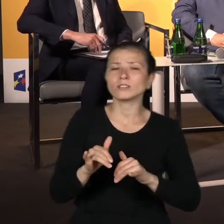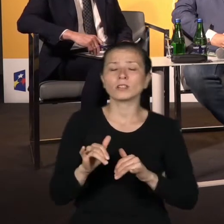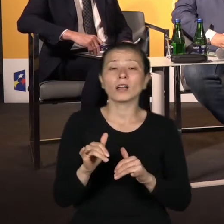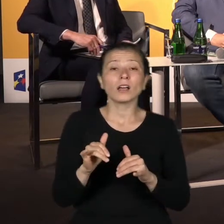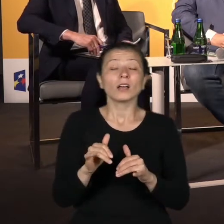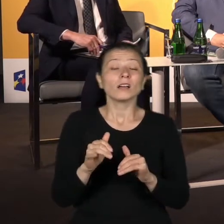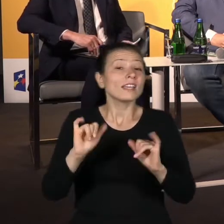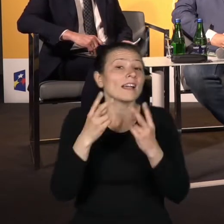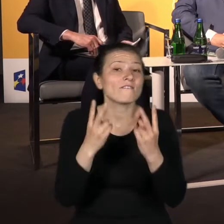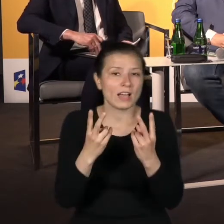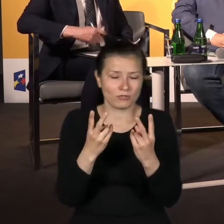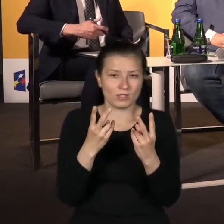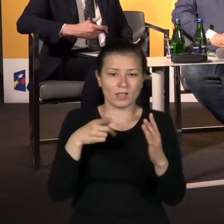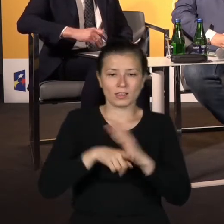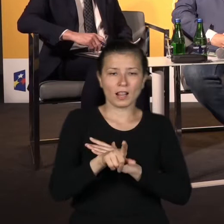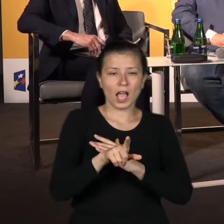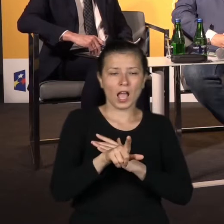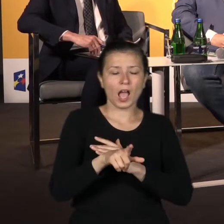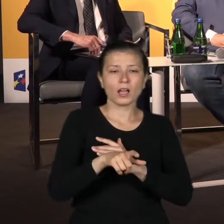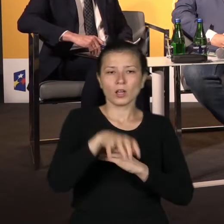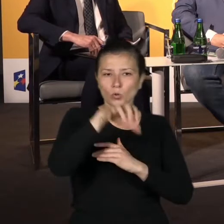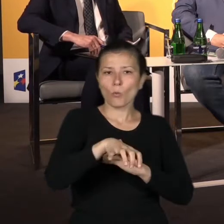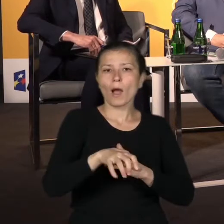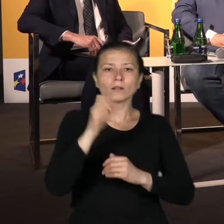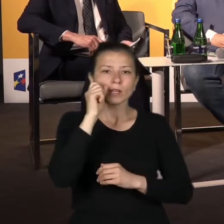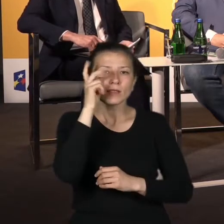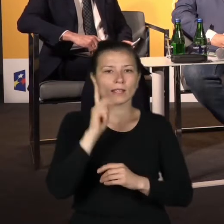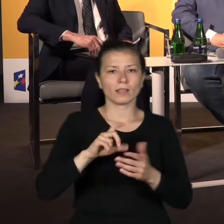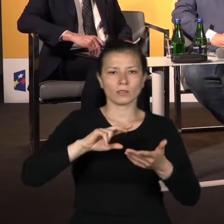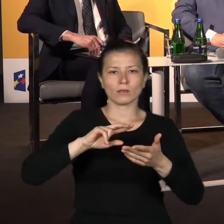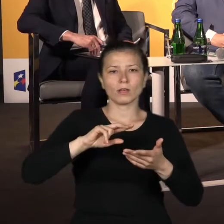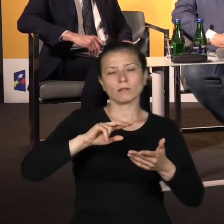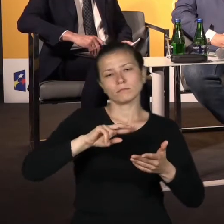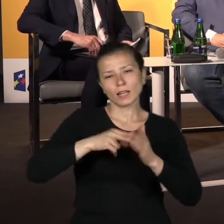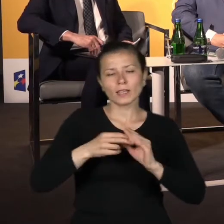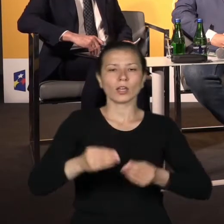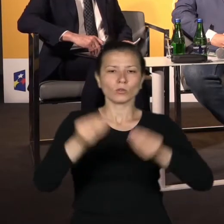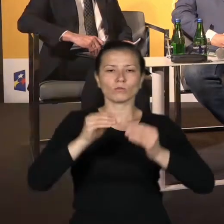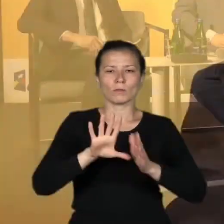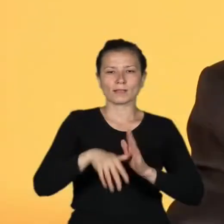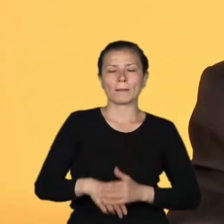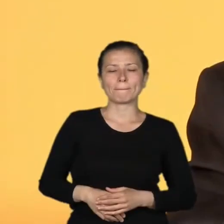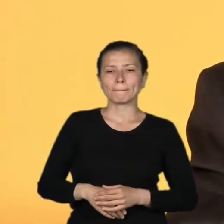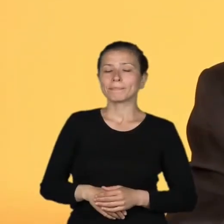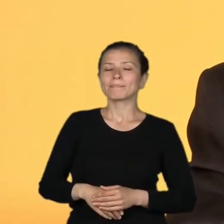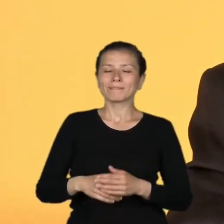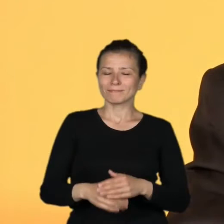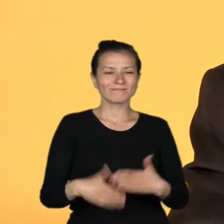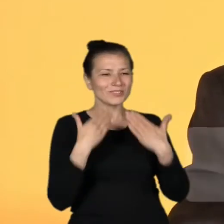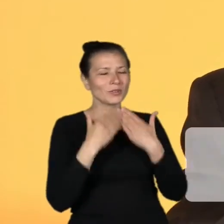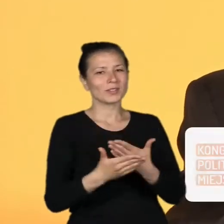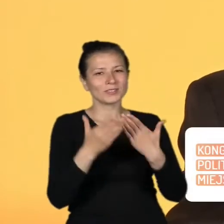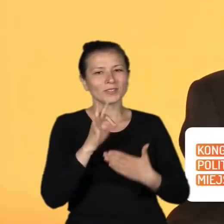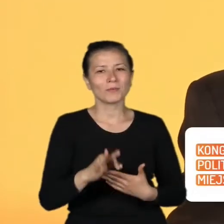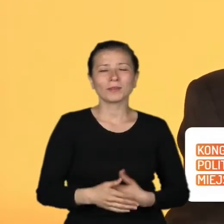tego inteligentnego rynku pracy dla inteligentnego rozwoju miasta? Panie profesorze, bardzo prosimy. Dziękuję bardzo. Dzień dobry Państwu.